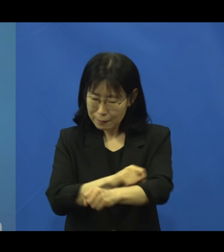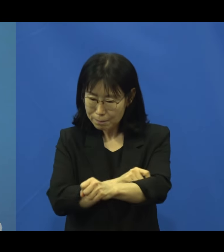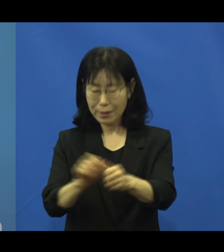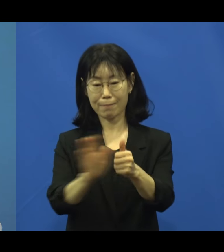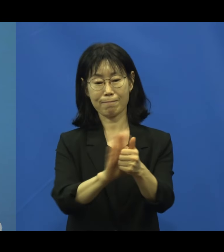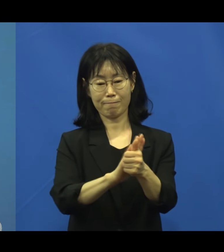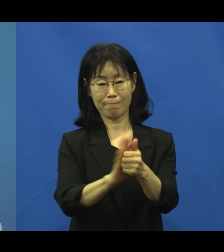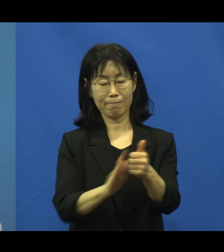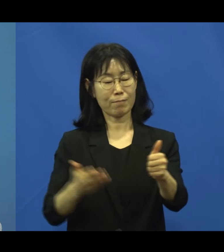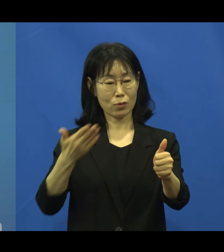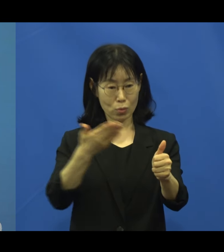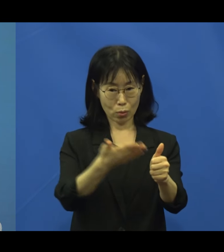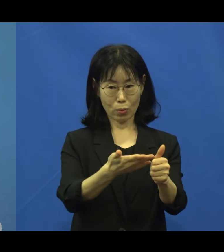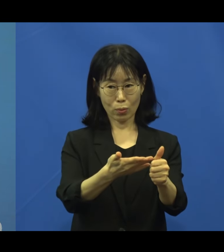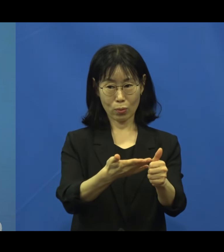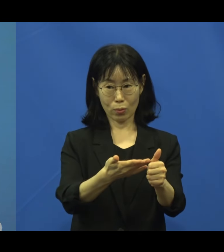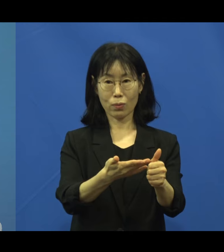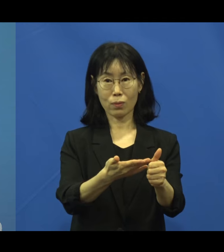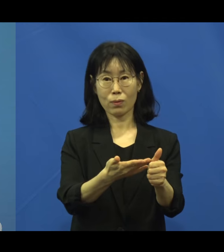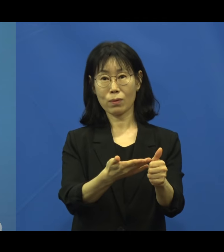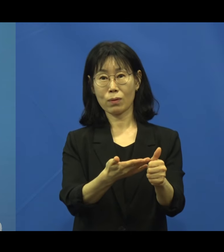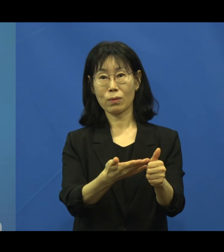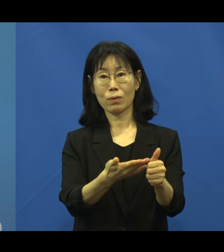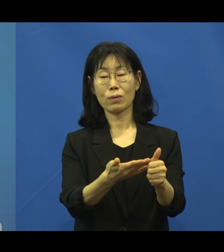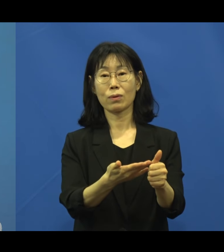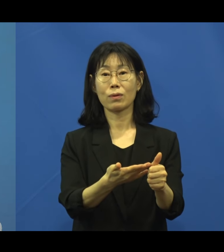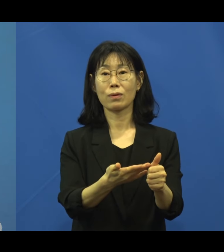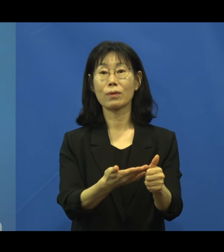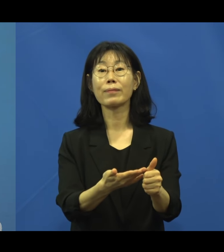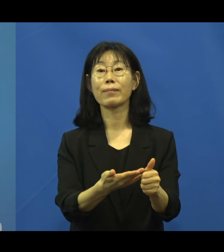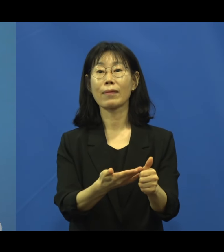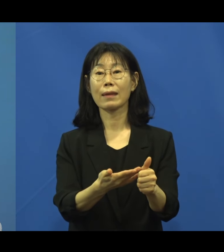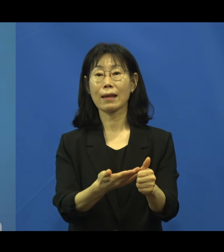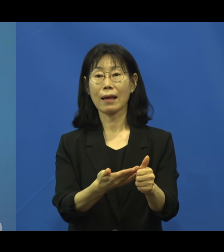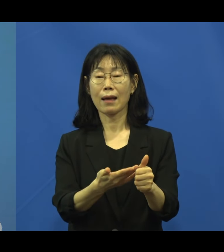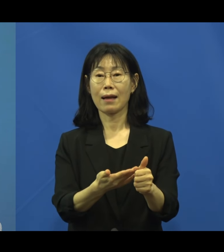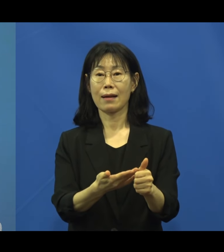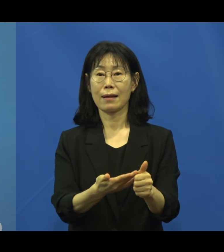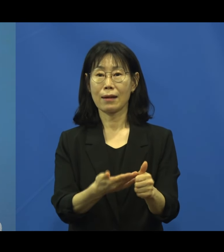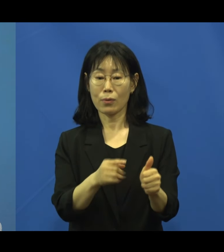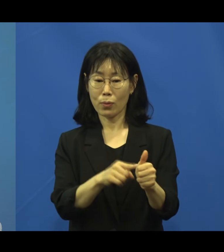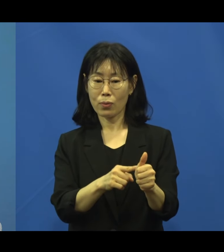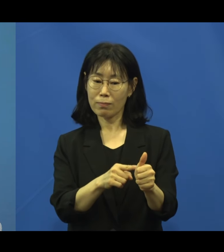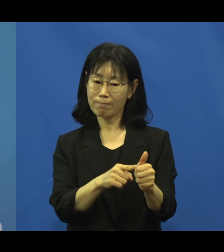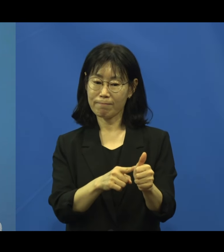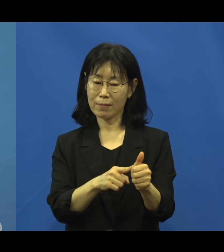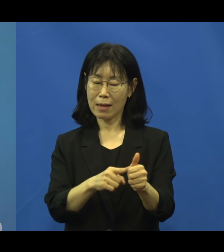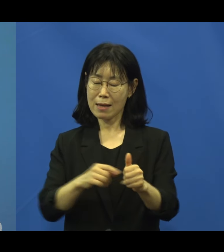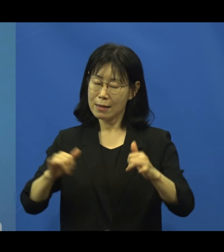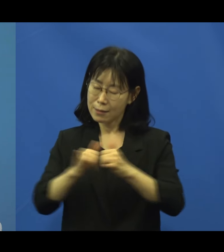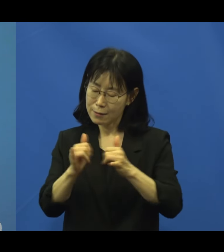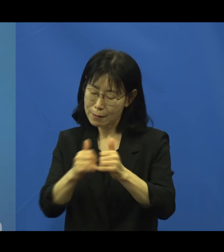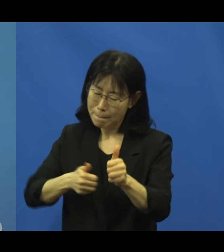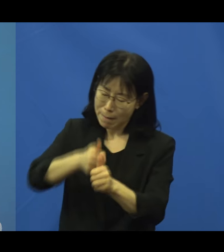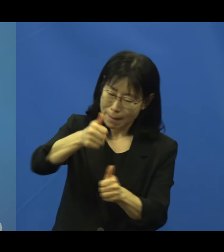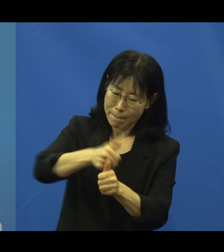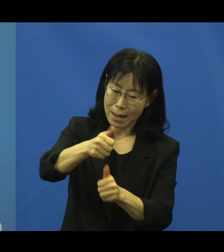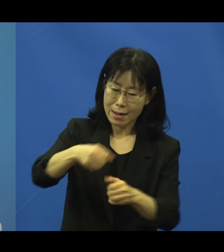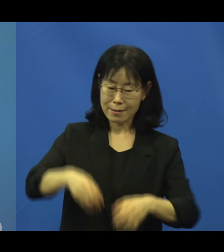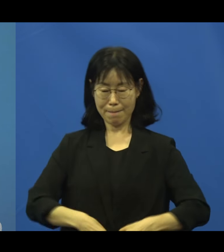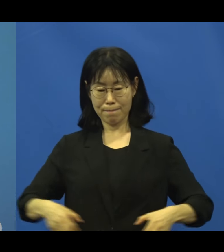특별한 대우를 받는. 오늘날도 그렇겠지만. 그리고 이 자리에 올랐단 말은 그는 이미 실패를 모르는 사람이에요. 담력이 있고